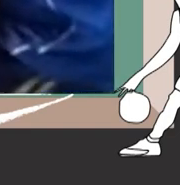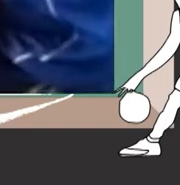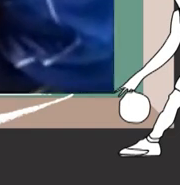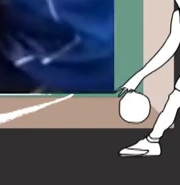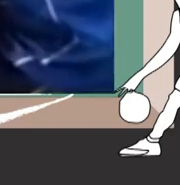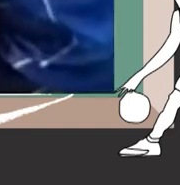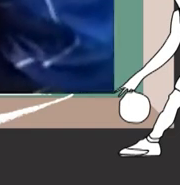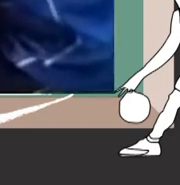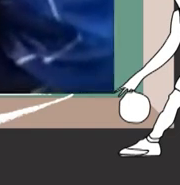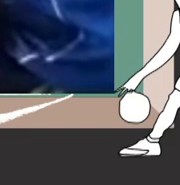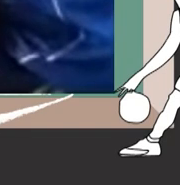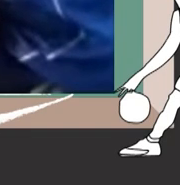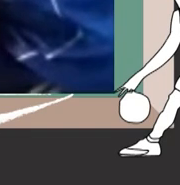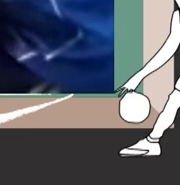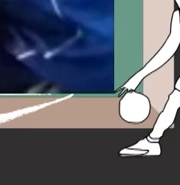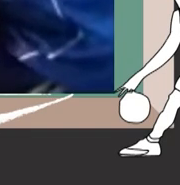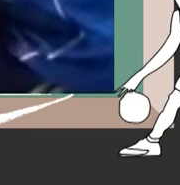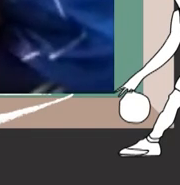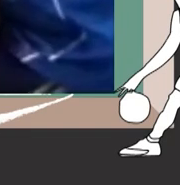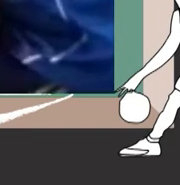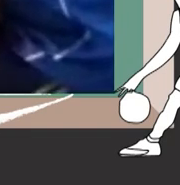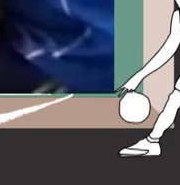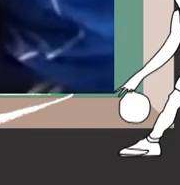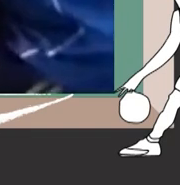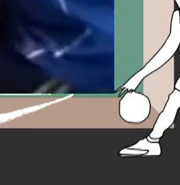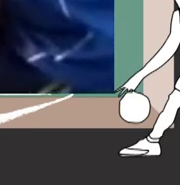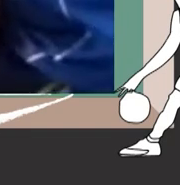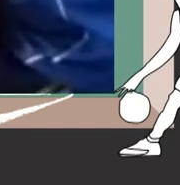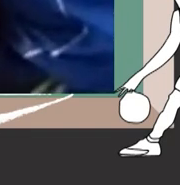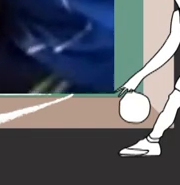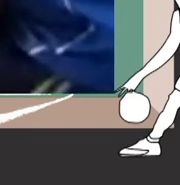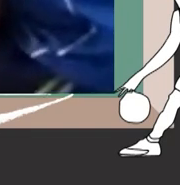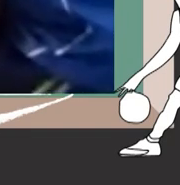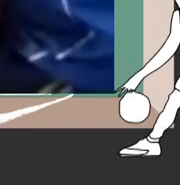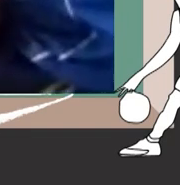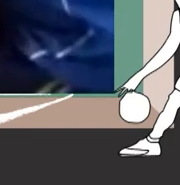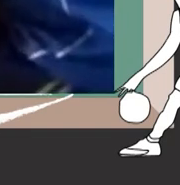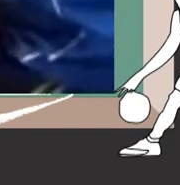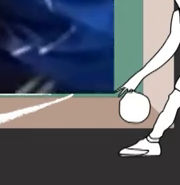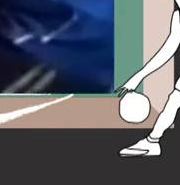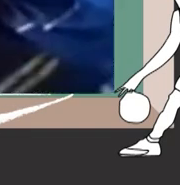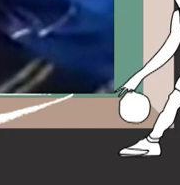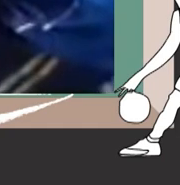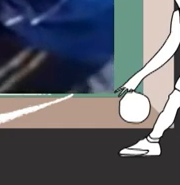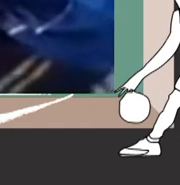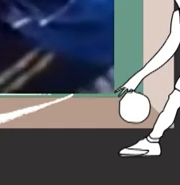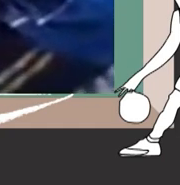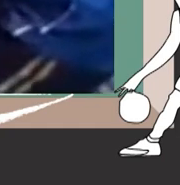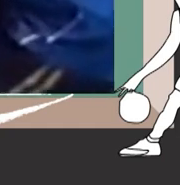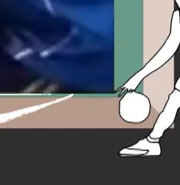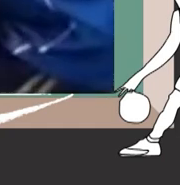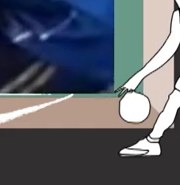ni aku rasa kaki kau ni memang ankle belah ligamen luar kau ni memang dah bengkak lah. Bengkak dalam lah mungkin.